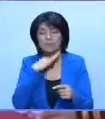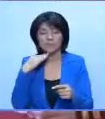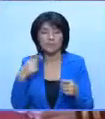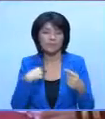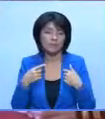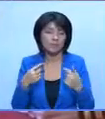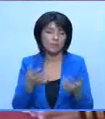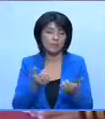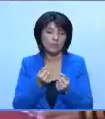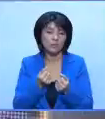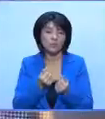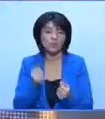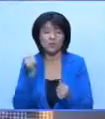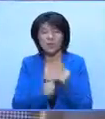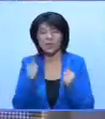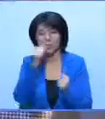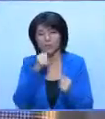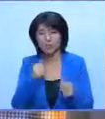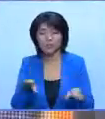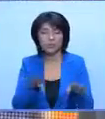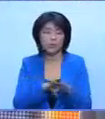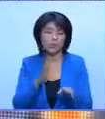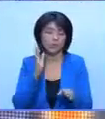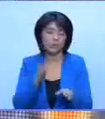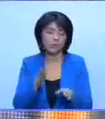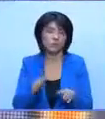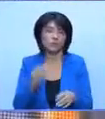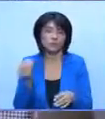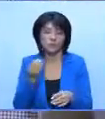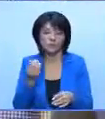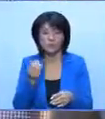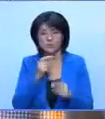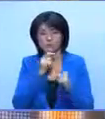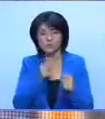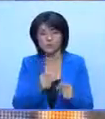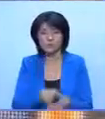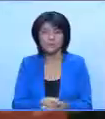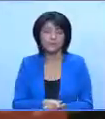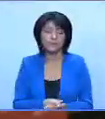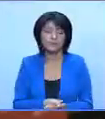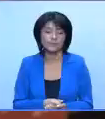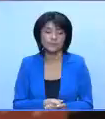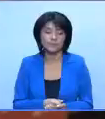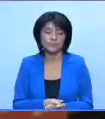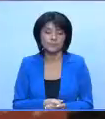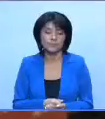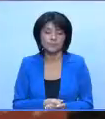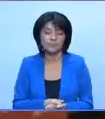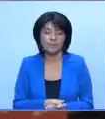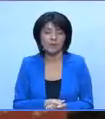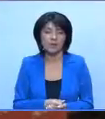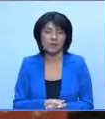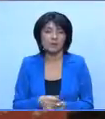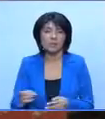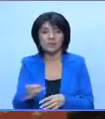Гүлнар Адамжанова да бар. Жыл сайын екі жұлдыз байқауына қатысып жүлделі орынға ие болады. Республикалық қан ән бәйгесіне